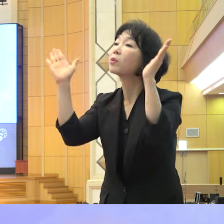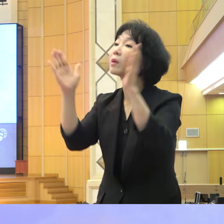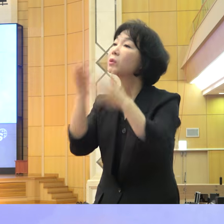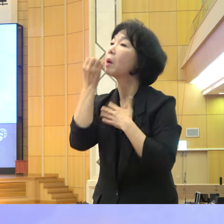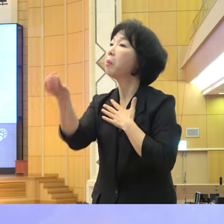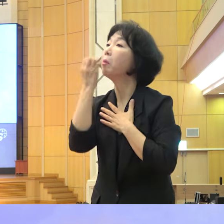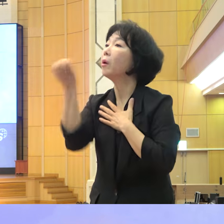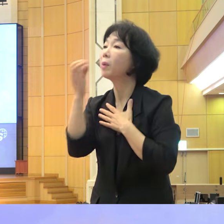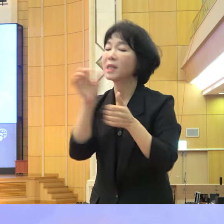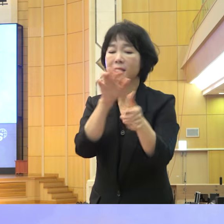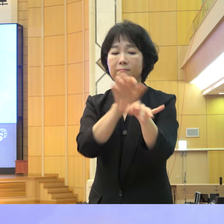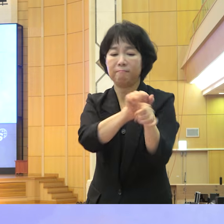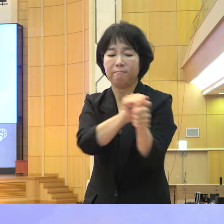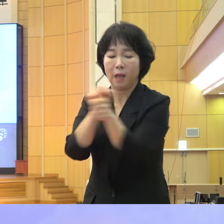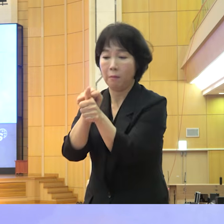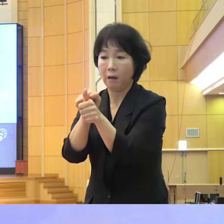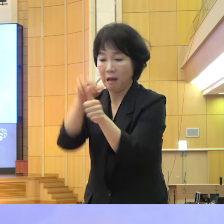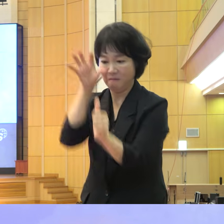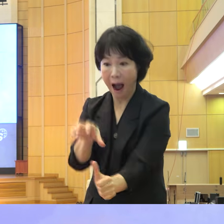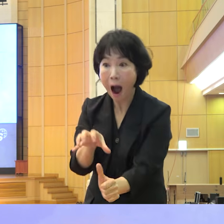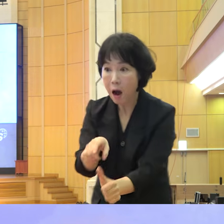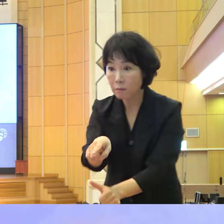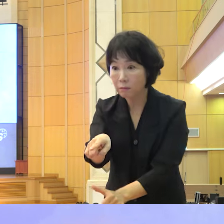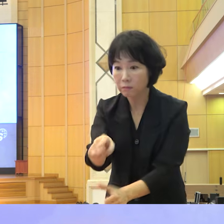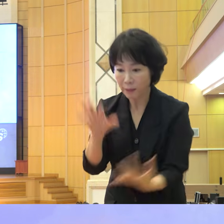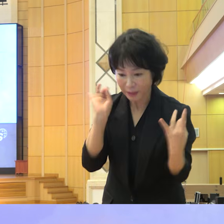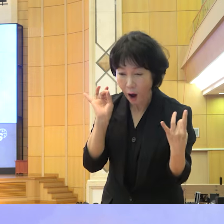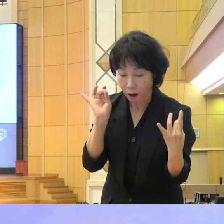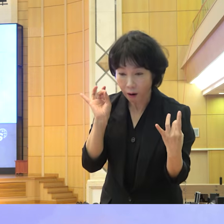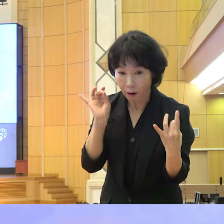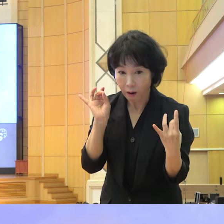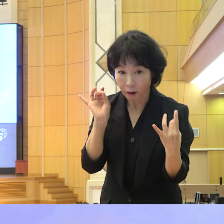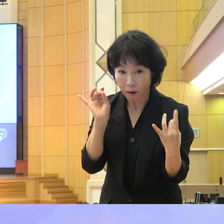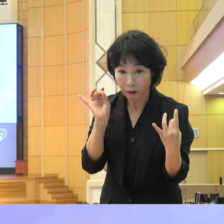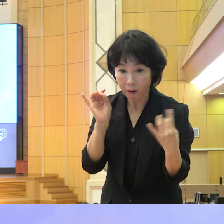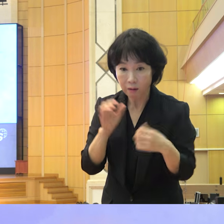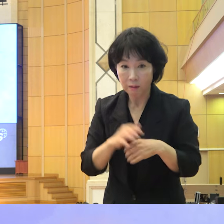앞에 끌어왔으나